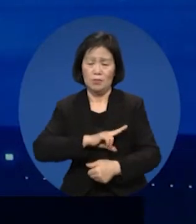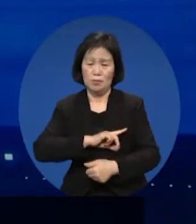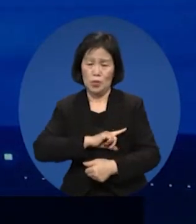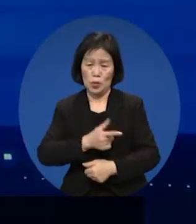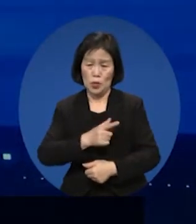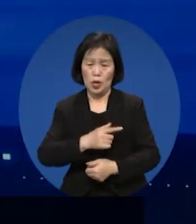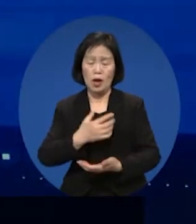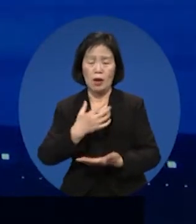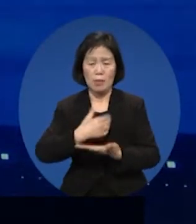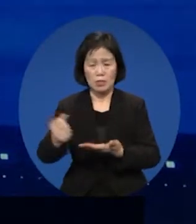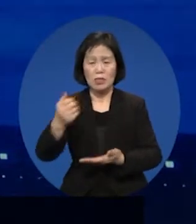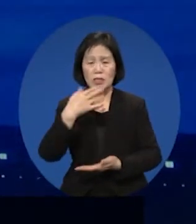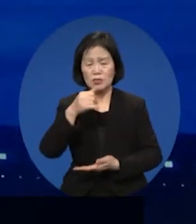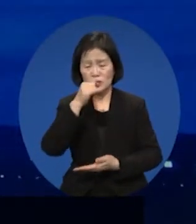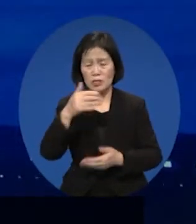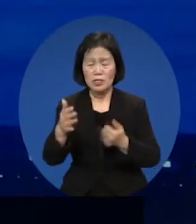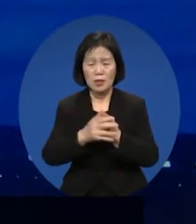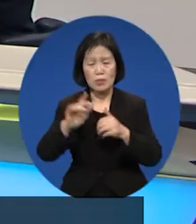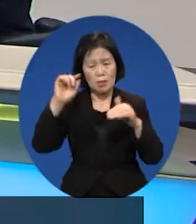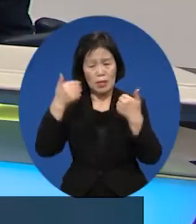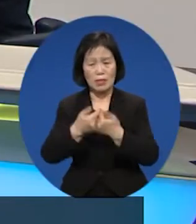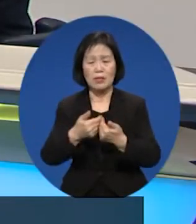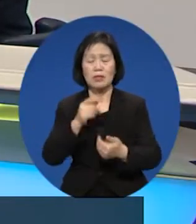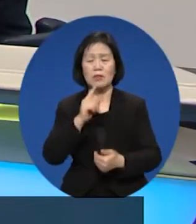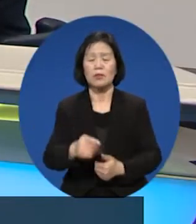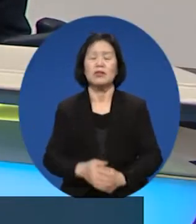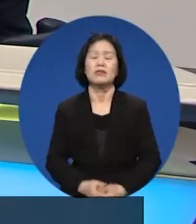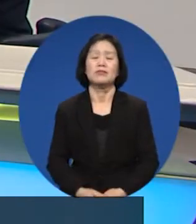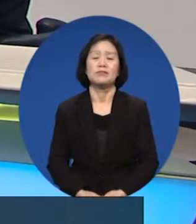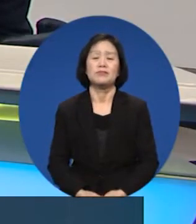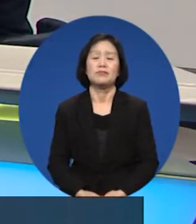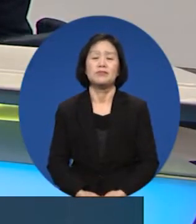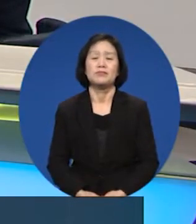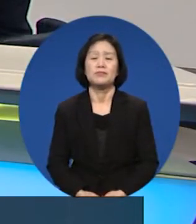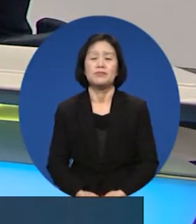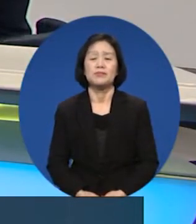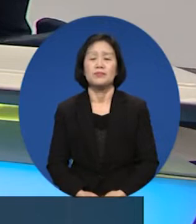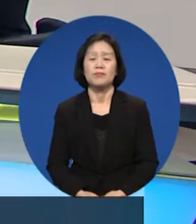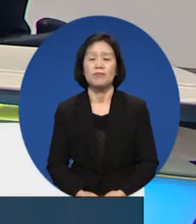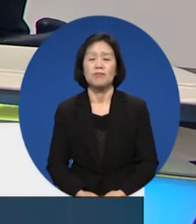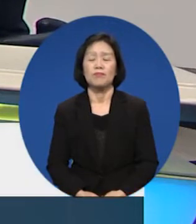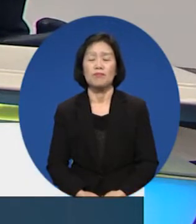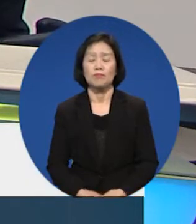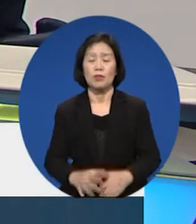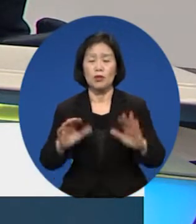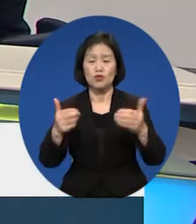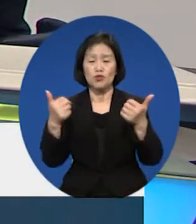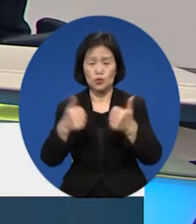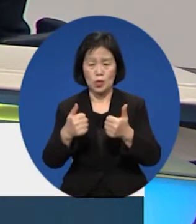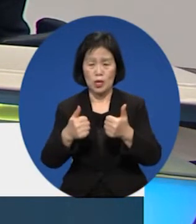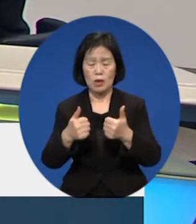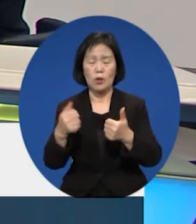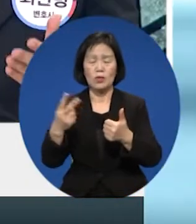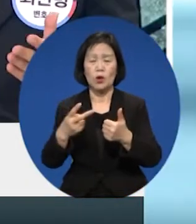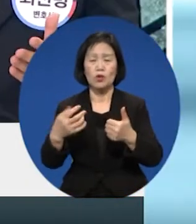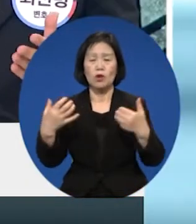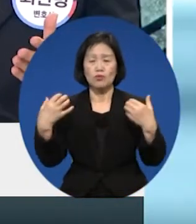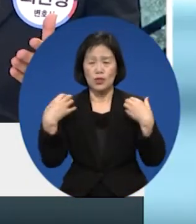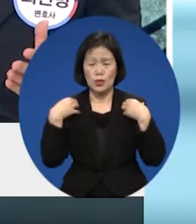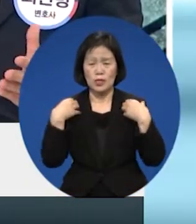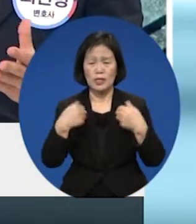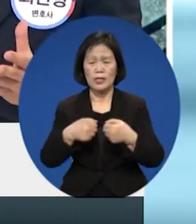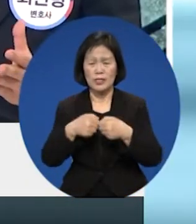반대한다라는 주장이 될까요? 그렇습니다. 결국 그렇기 때문에 그 국회 정부 여당의 어떤 그